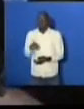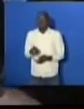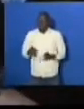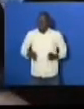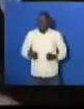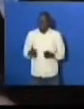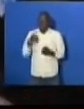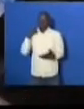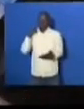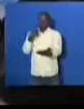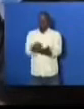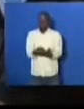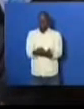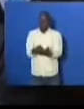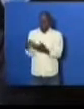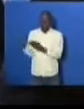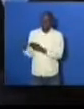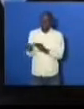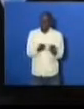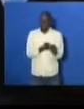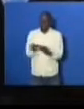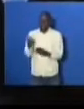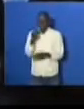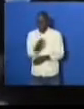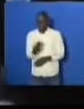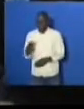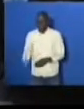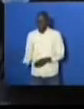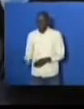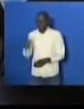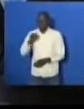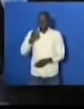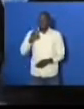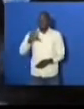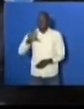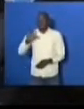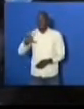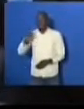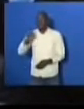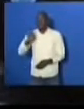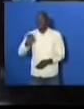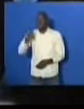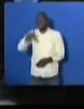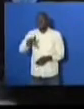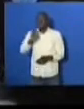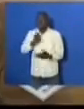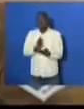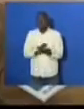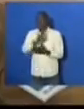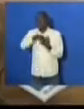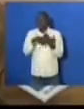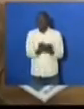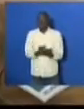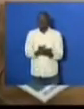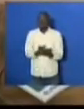de contrôler des mouvements de matière nucléaire on peut en trouver partout même dans les hôpitaux les